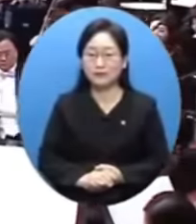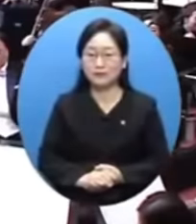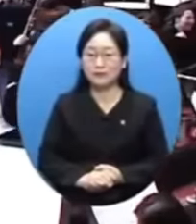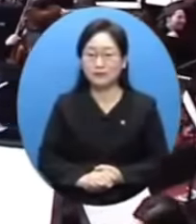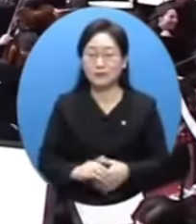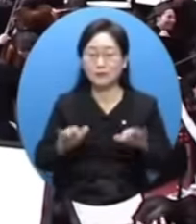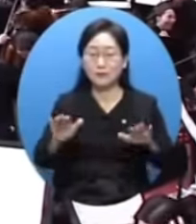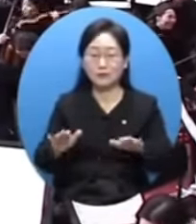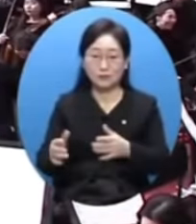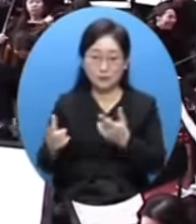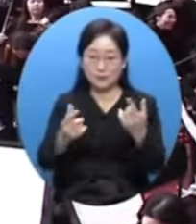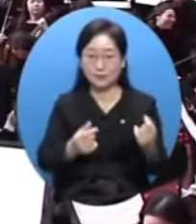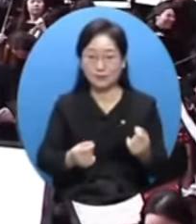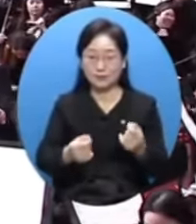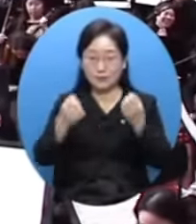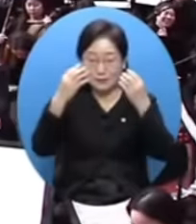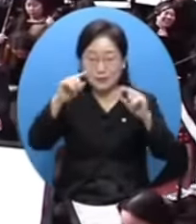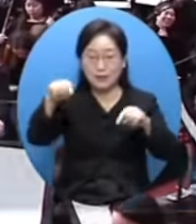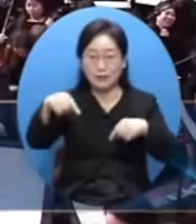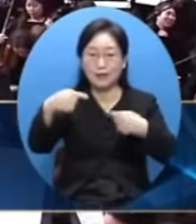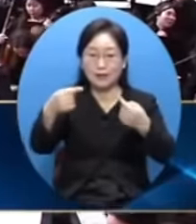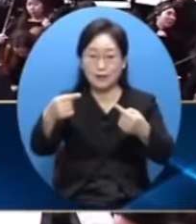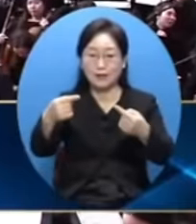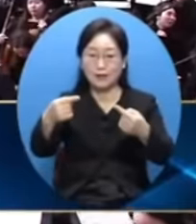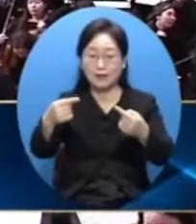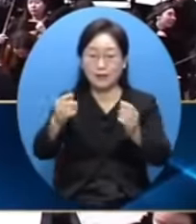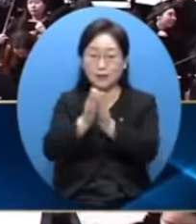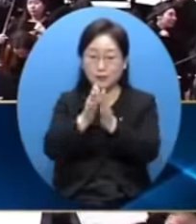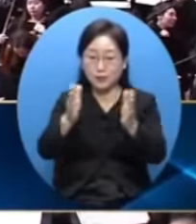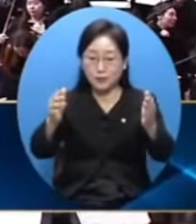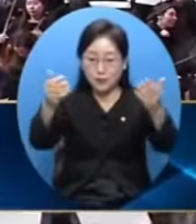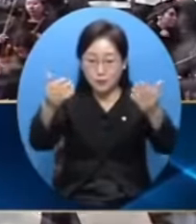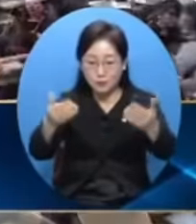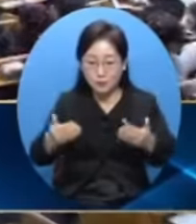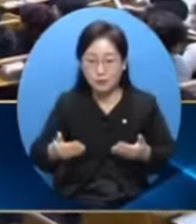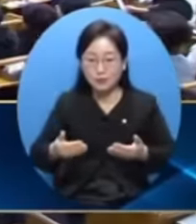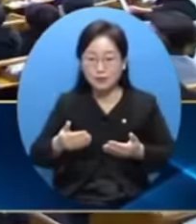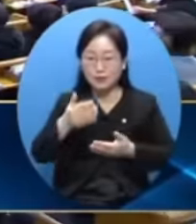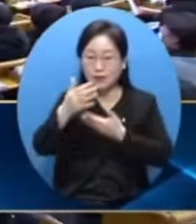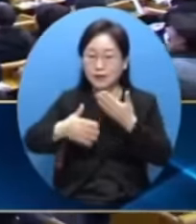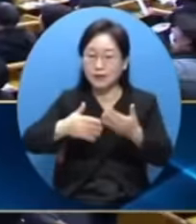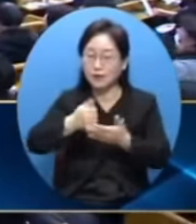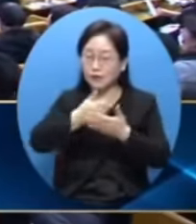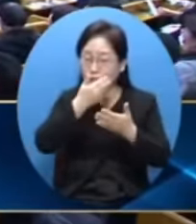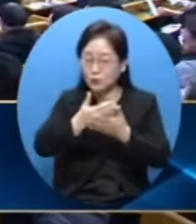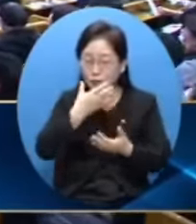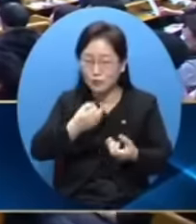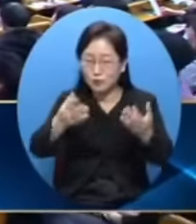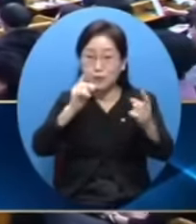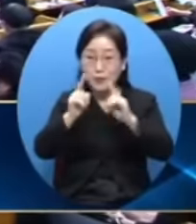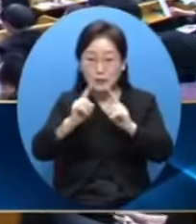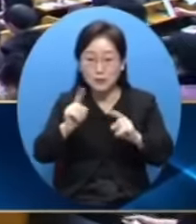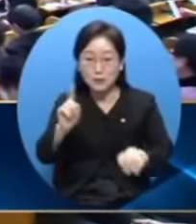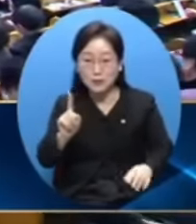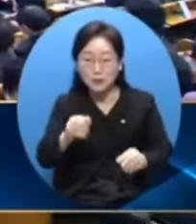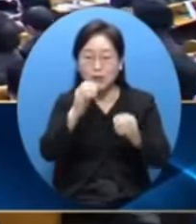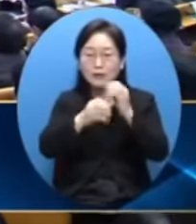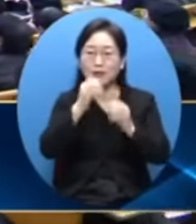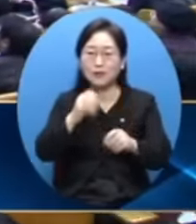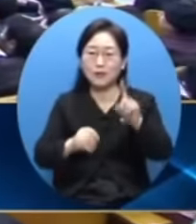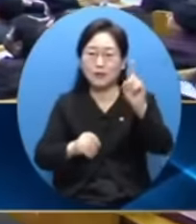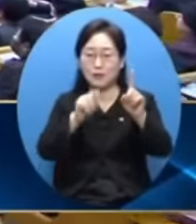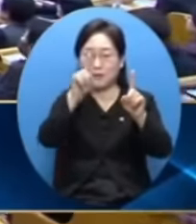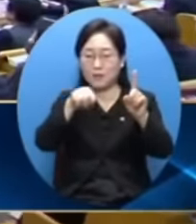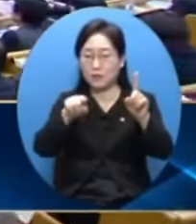오늘 저는 새 새해 우리에게 주시는 귀한 축복의 말씀으로 시편 1편 1절 6절 말씀